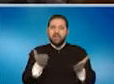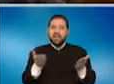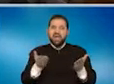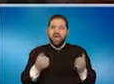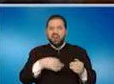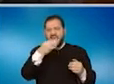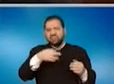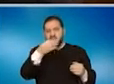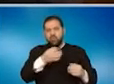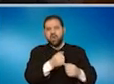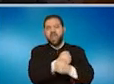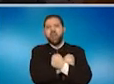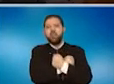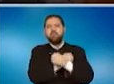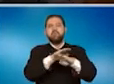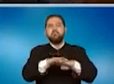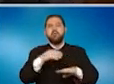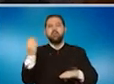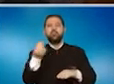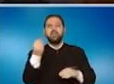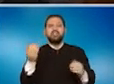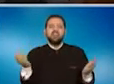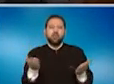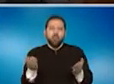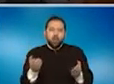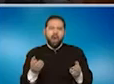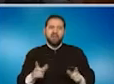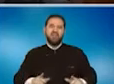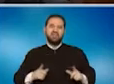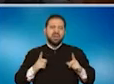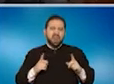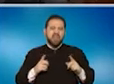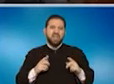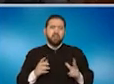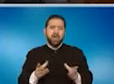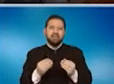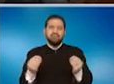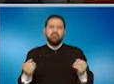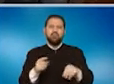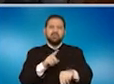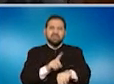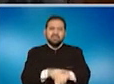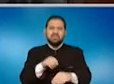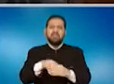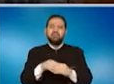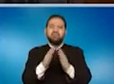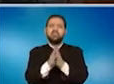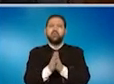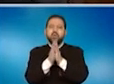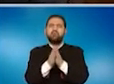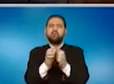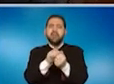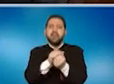care zicem că iubim pe Dumnezeu, oare petrecem atâta timp în rugăciune? Ne spălăm